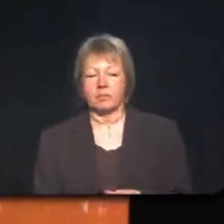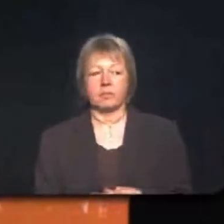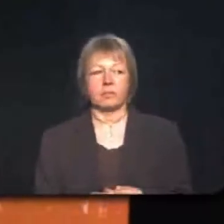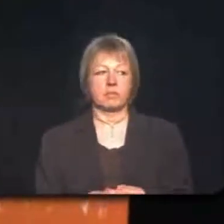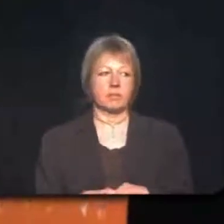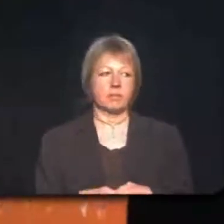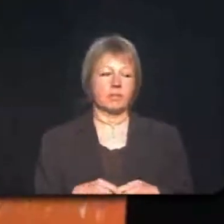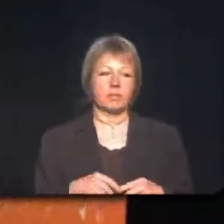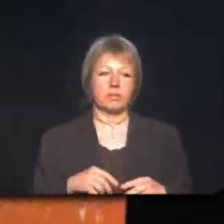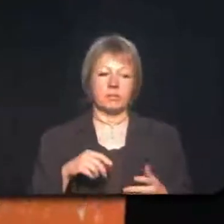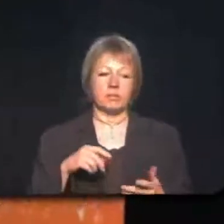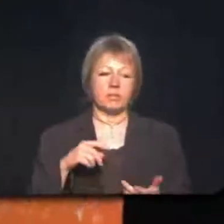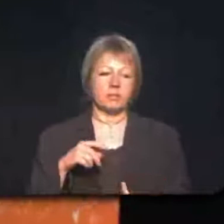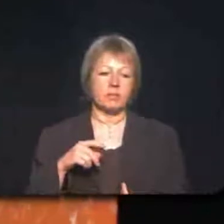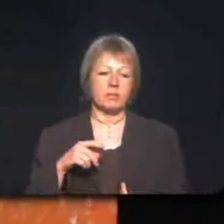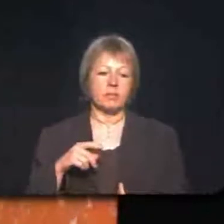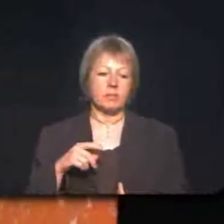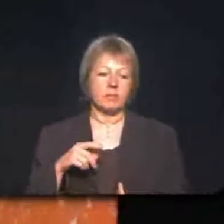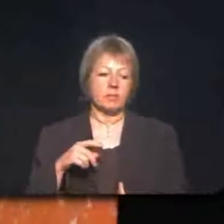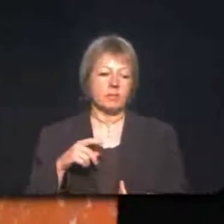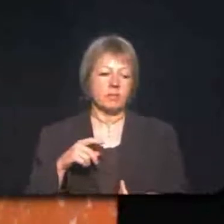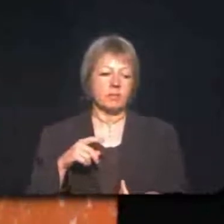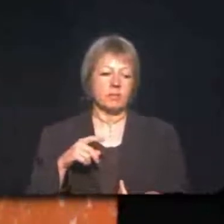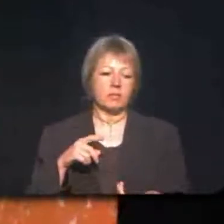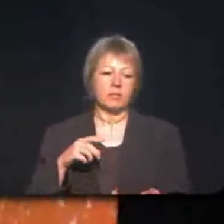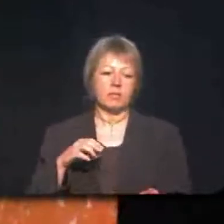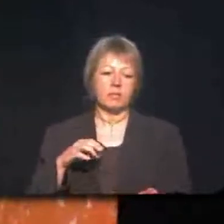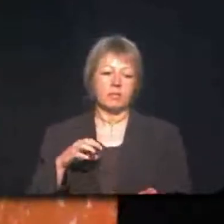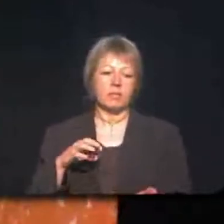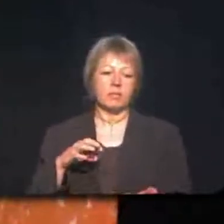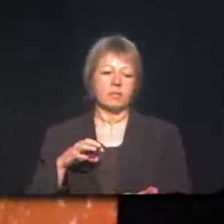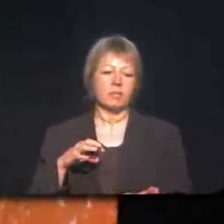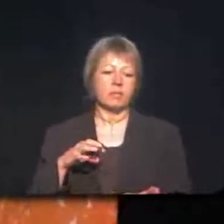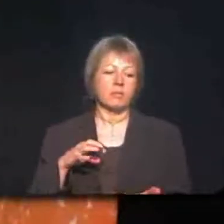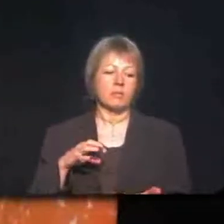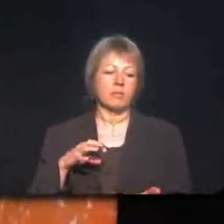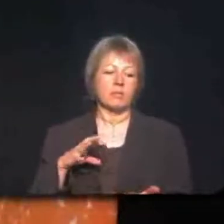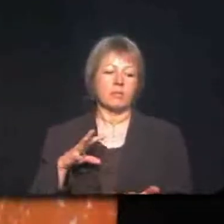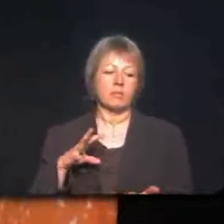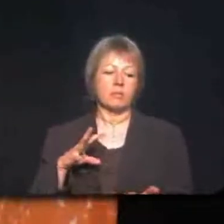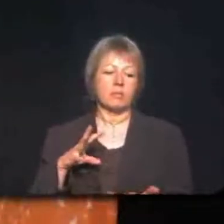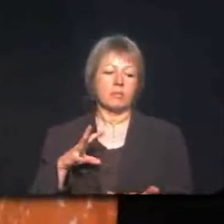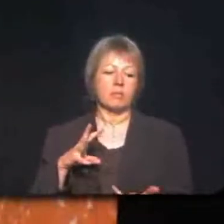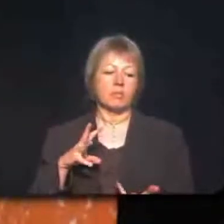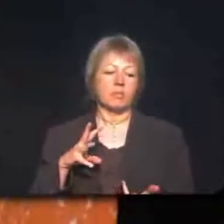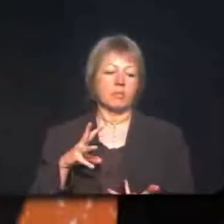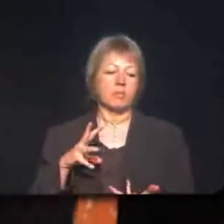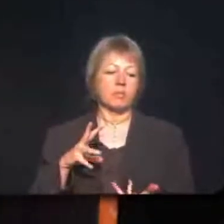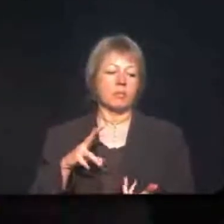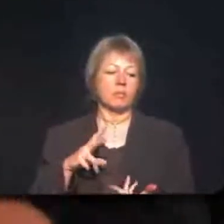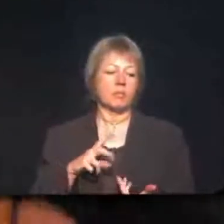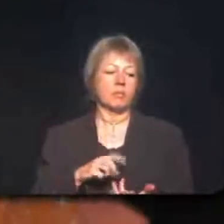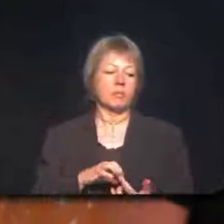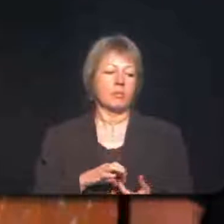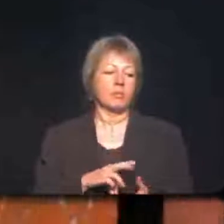wahlprogrammänderungen Grundsatzprogramm nicht und Satzung nicht und Verschmelzung und diese ganzen anderen Dinge auch nicht